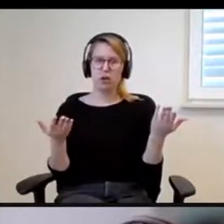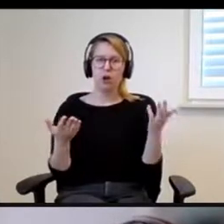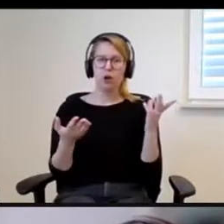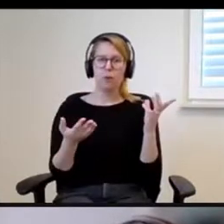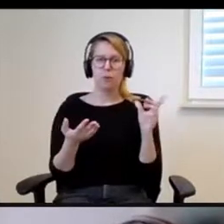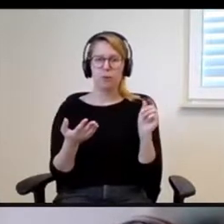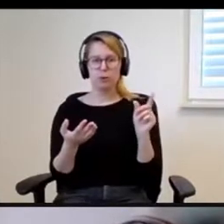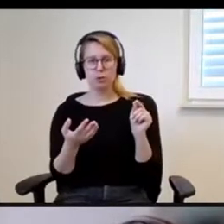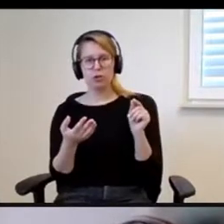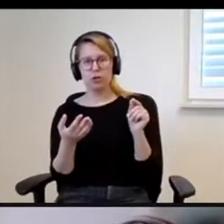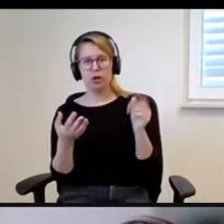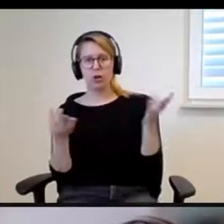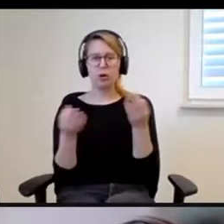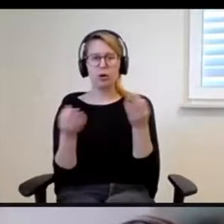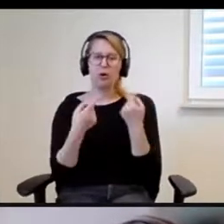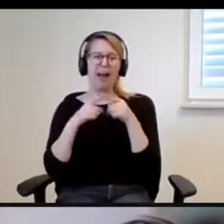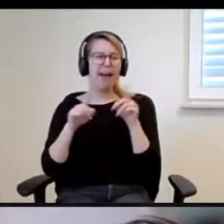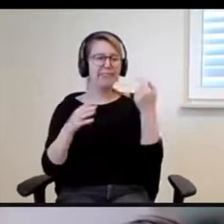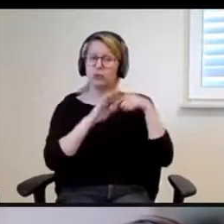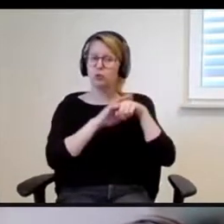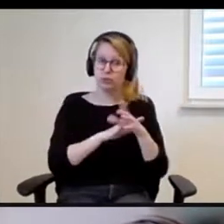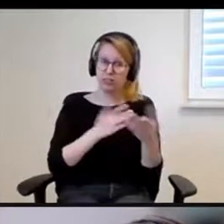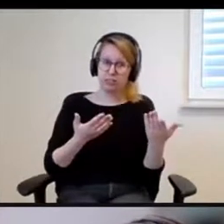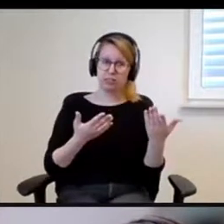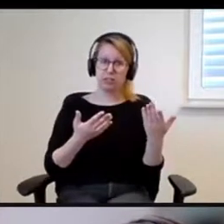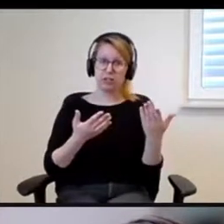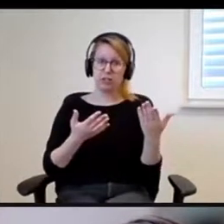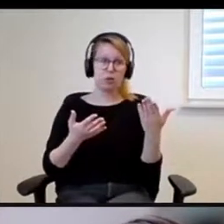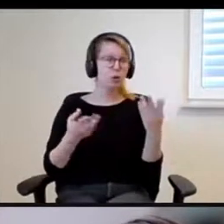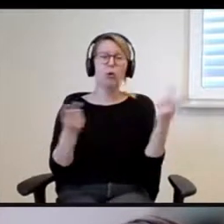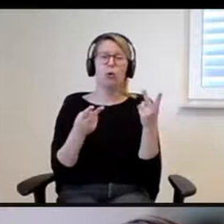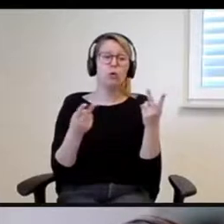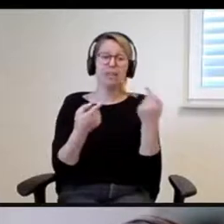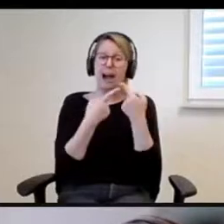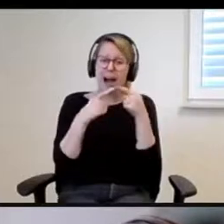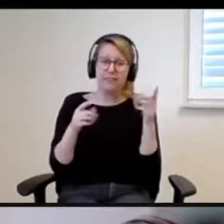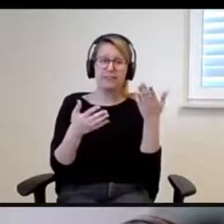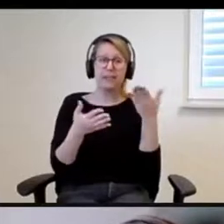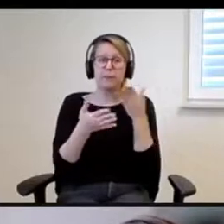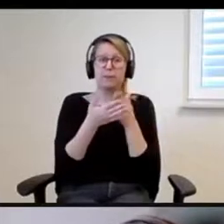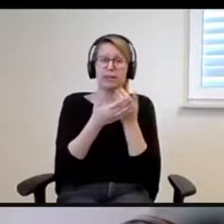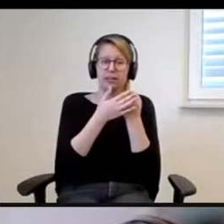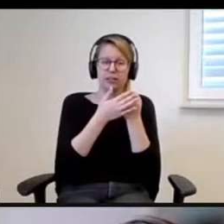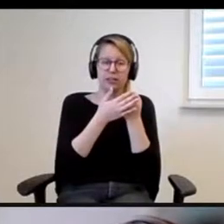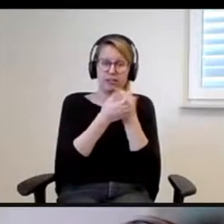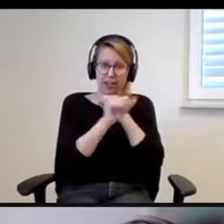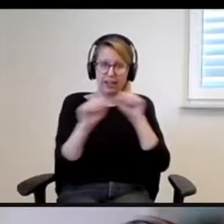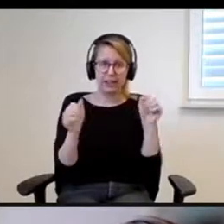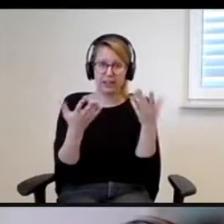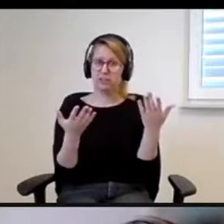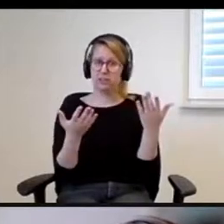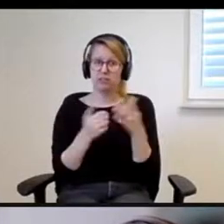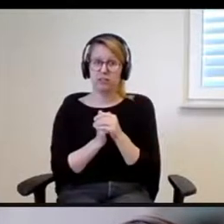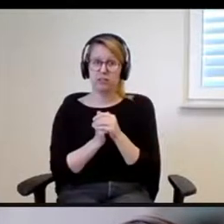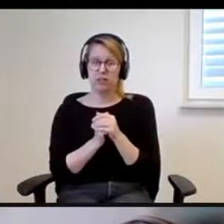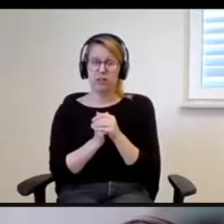effectivement, une personne aveugle a besoin d'informations sonores, a besoin d'adaptation